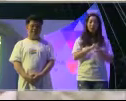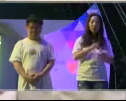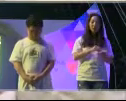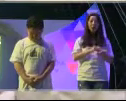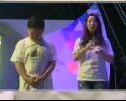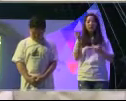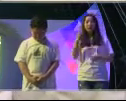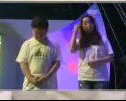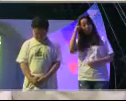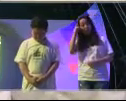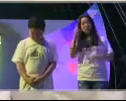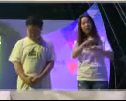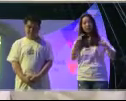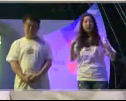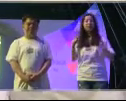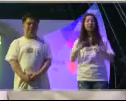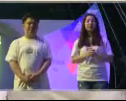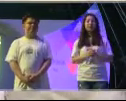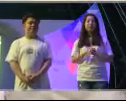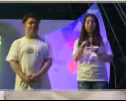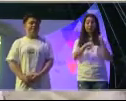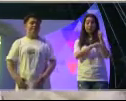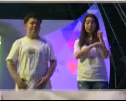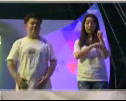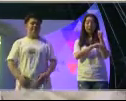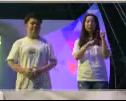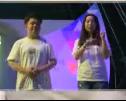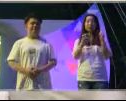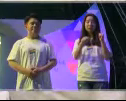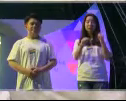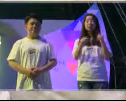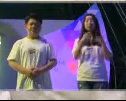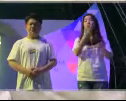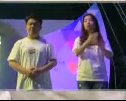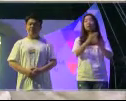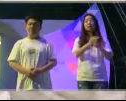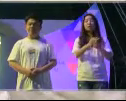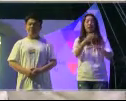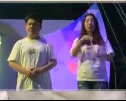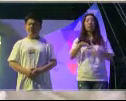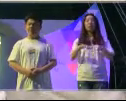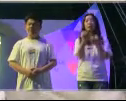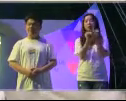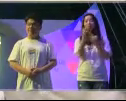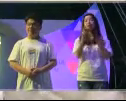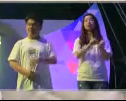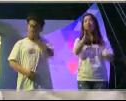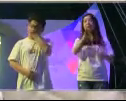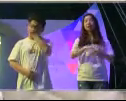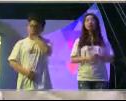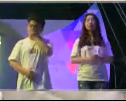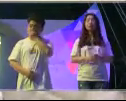바로 척도의 그 인권 운동 이라고 생각을 하고 있습니다 이 꾸는 동안